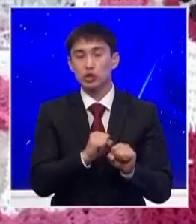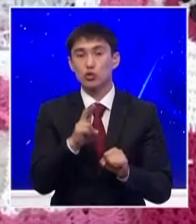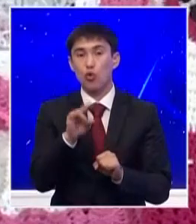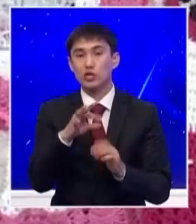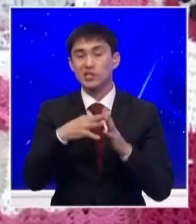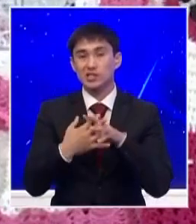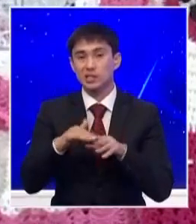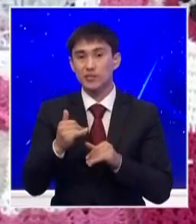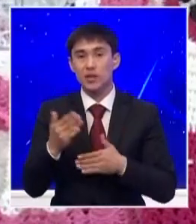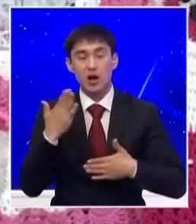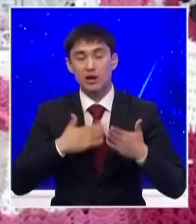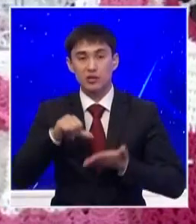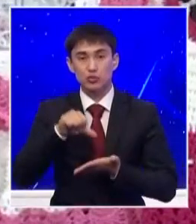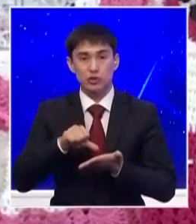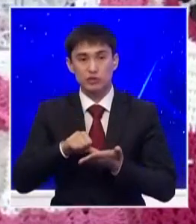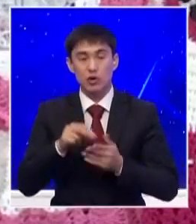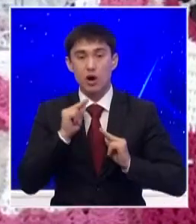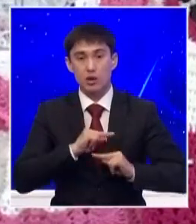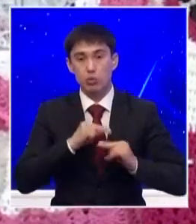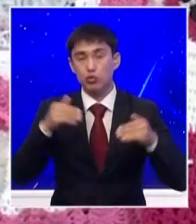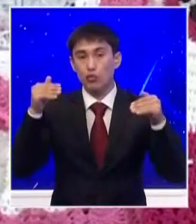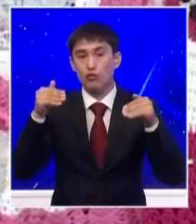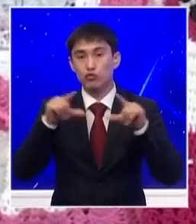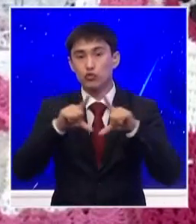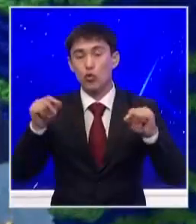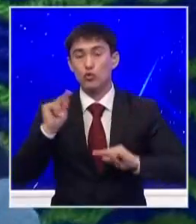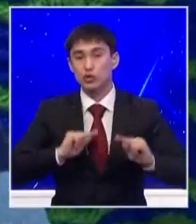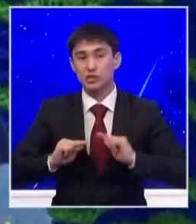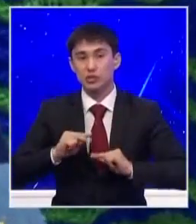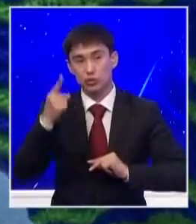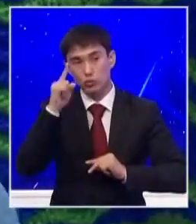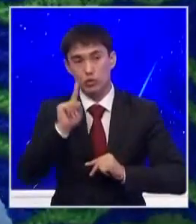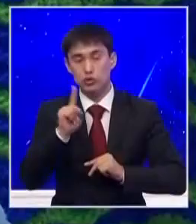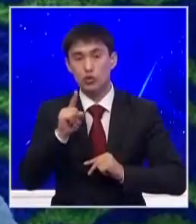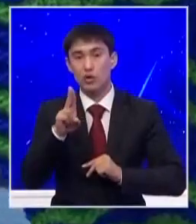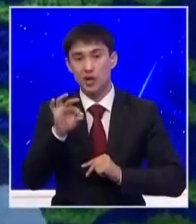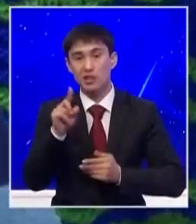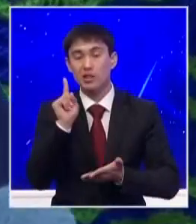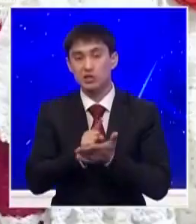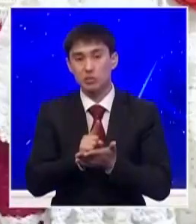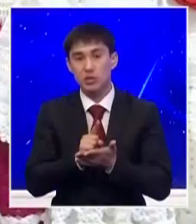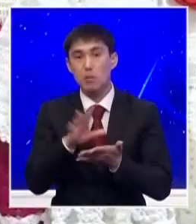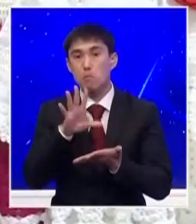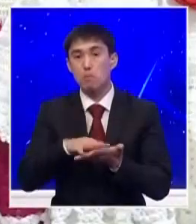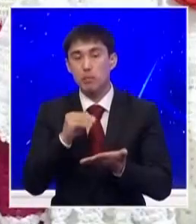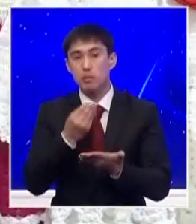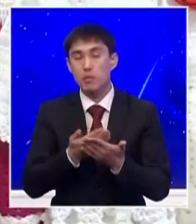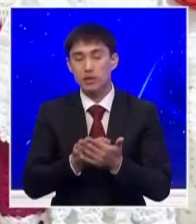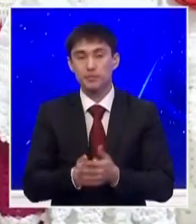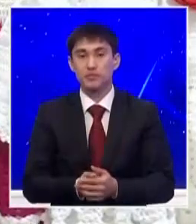Очень к этому еще рада. Работаю в школе учительницей. Я думаю, что килин должна быть примерной, потому